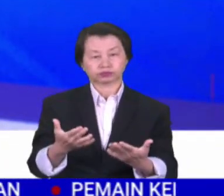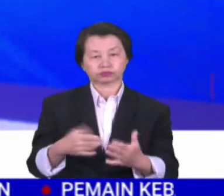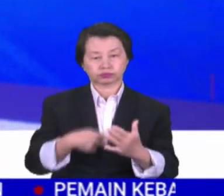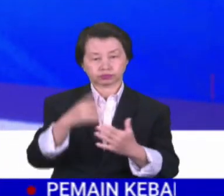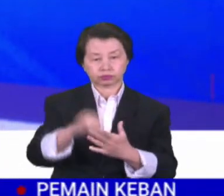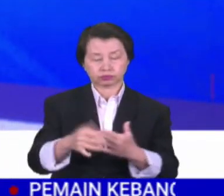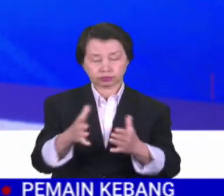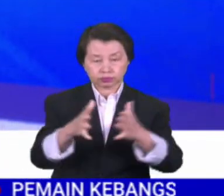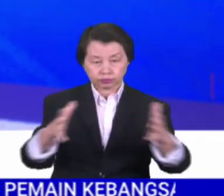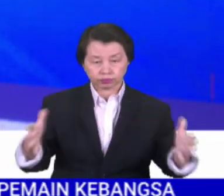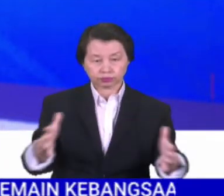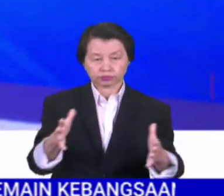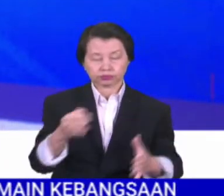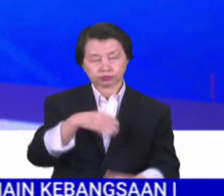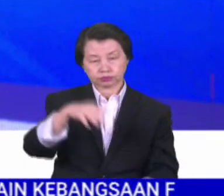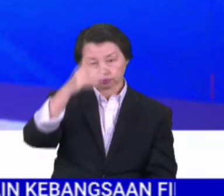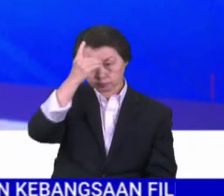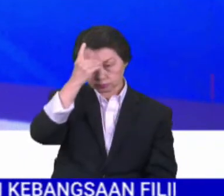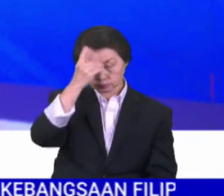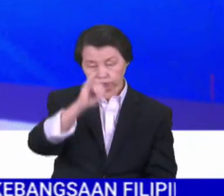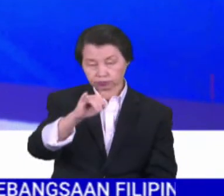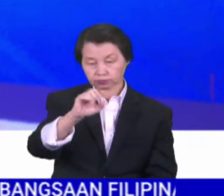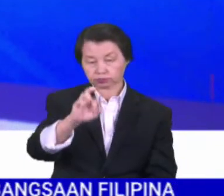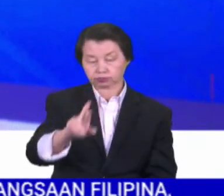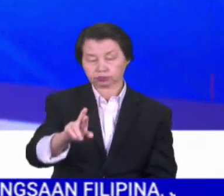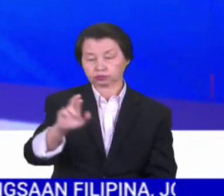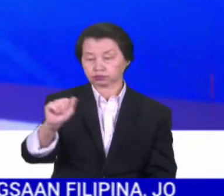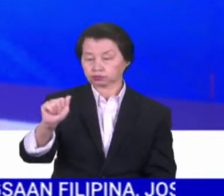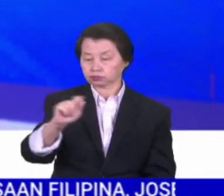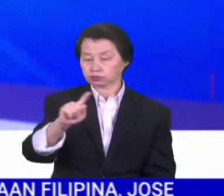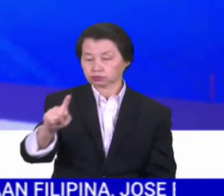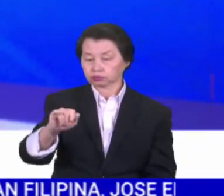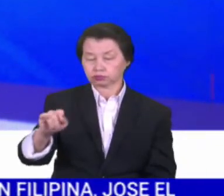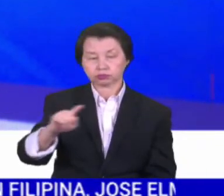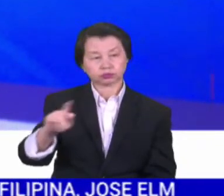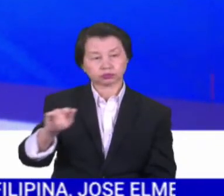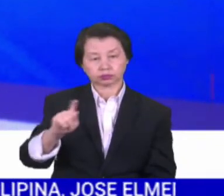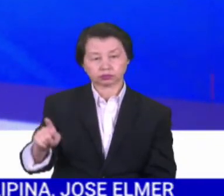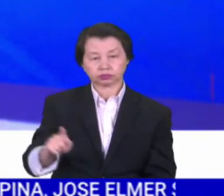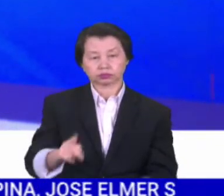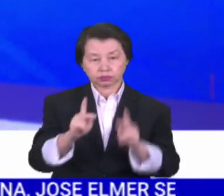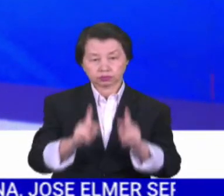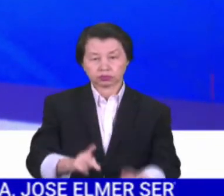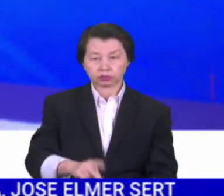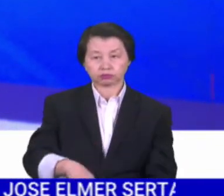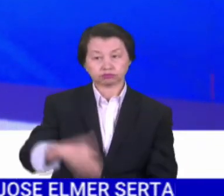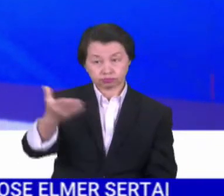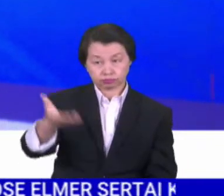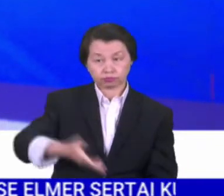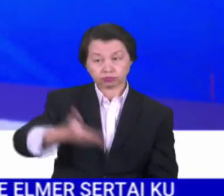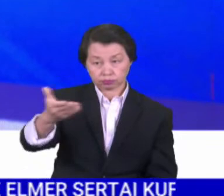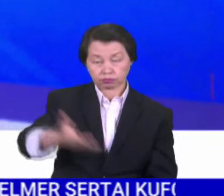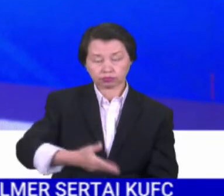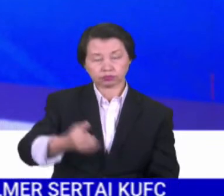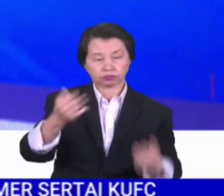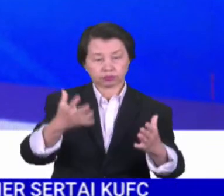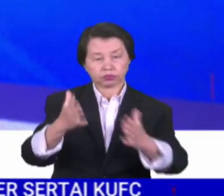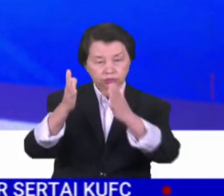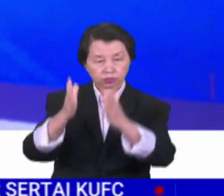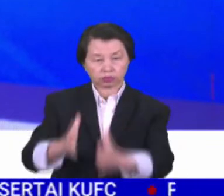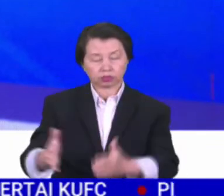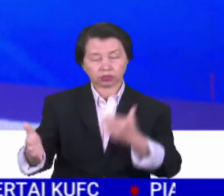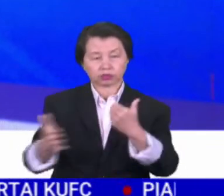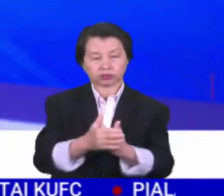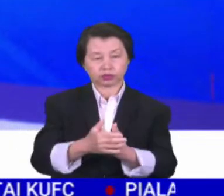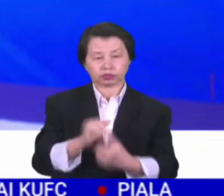Selangor Pemadanan Datuk Insinyur Ruslan Abdul Aziz berkata pihaknya mengalu-alukan kehadiran lebih ramai pengunjung